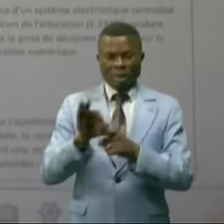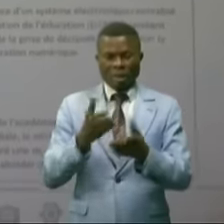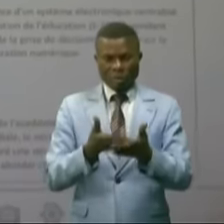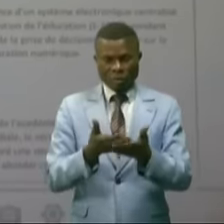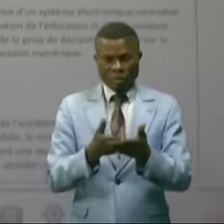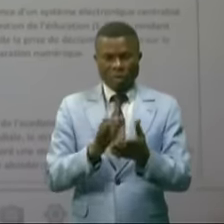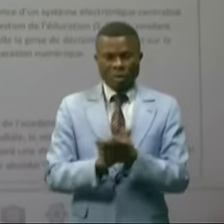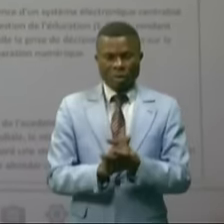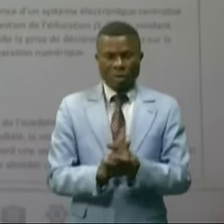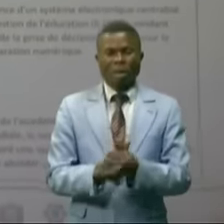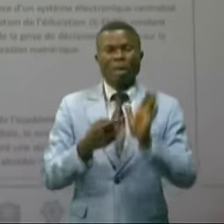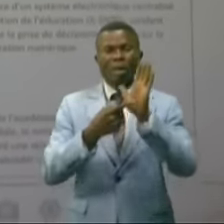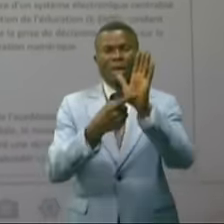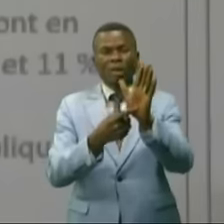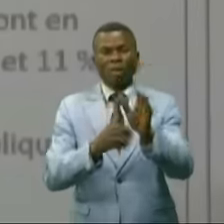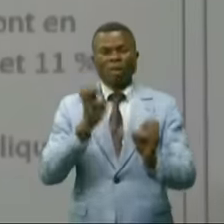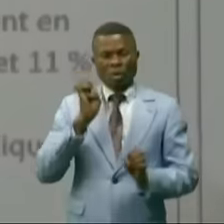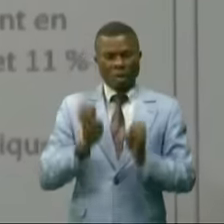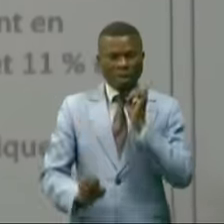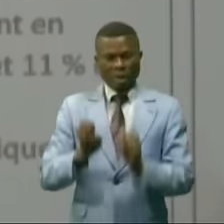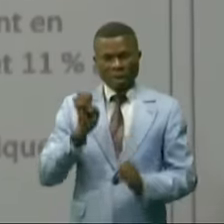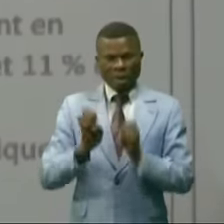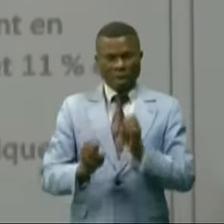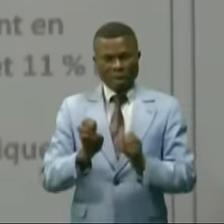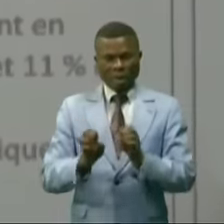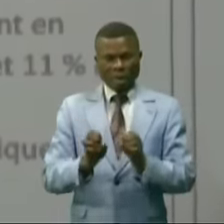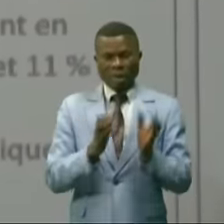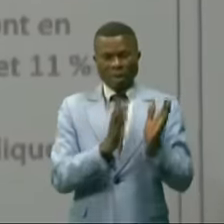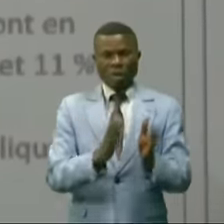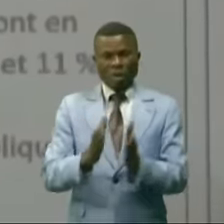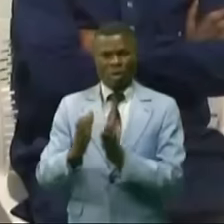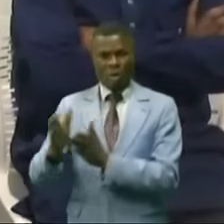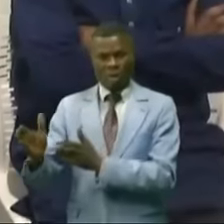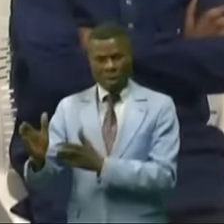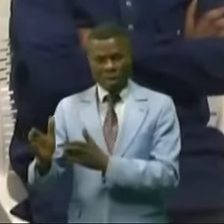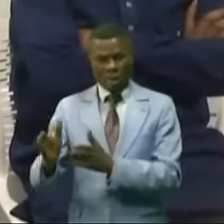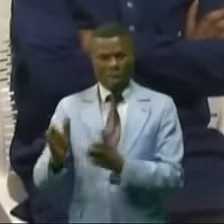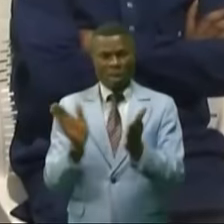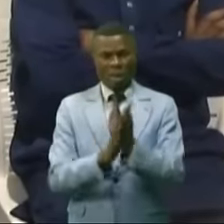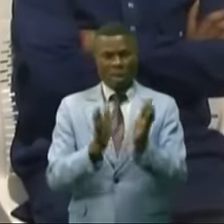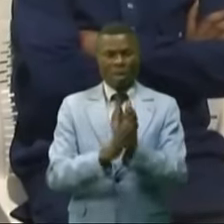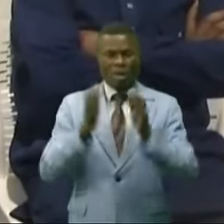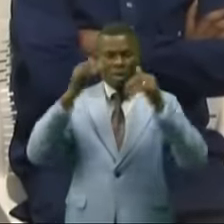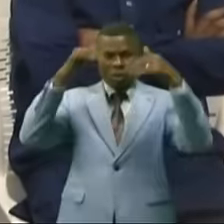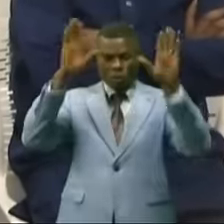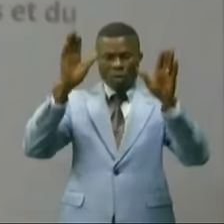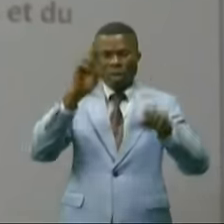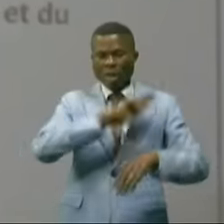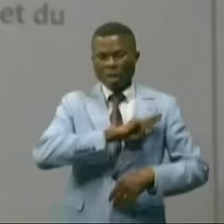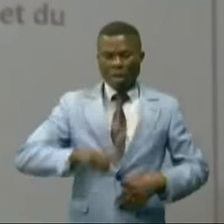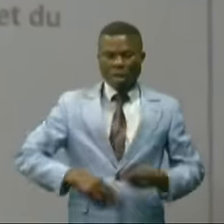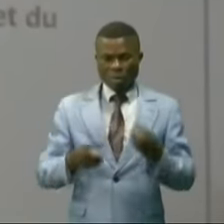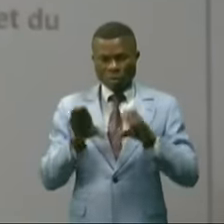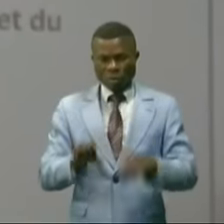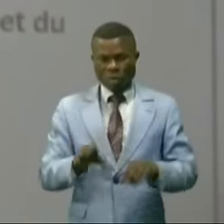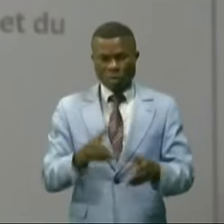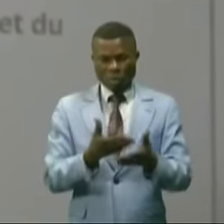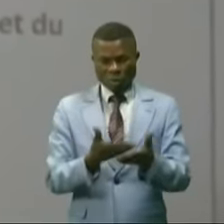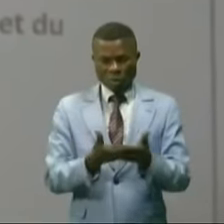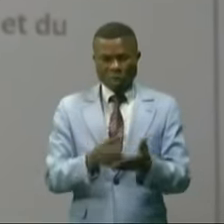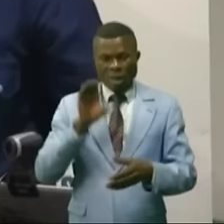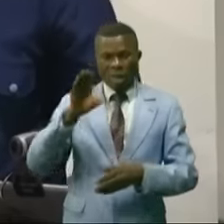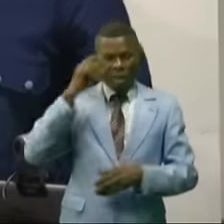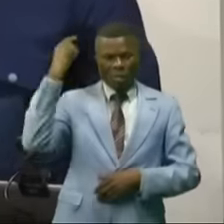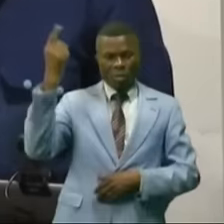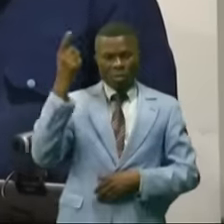Après présentation de l'évaluation de la préparation numérique des écoles secondaires en RDC par l'équipe de la Banque